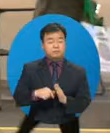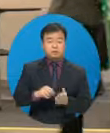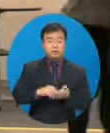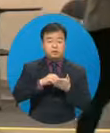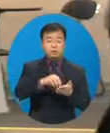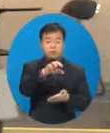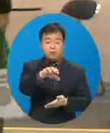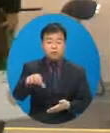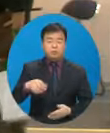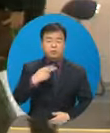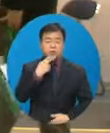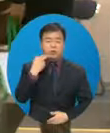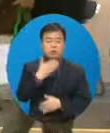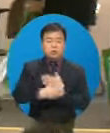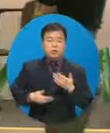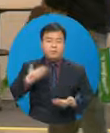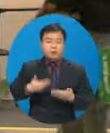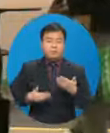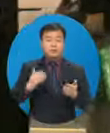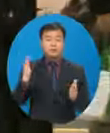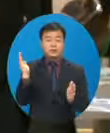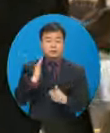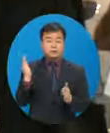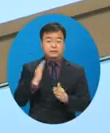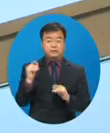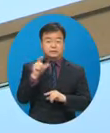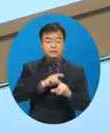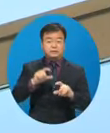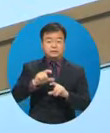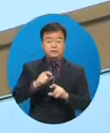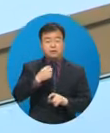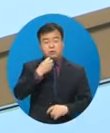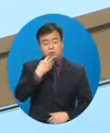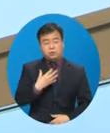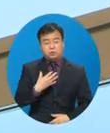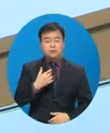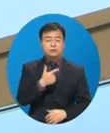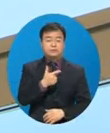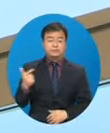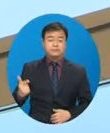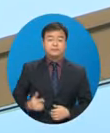취준생들. 극심한 취업난에 한숨만 깊어갑니다. EBS 뉴스 이수민입니다.